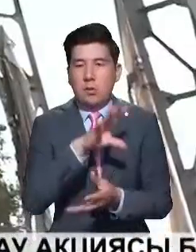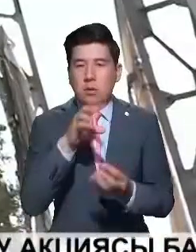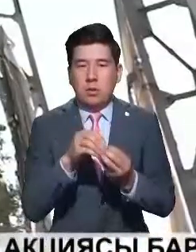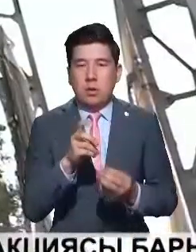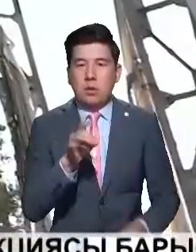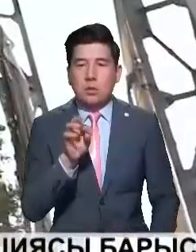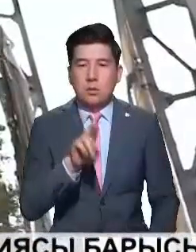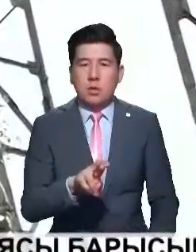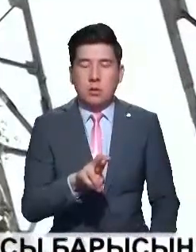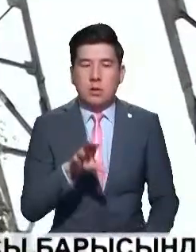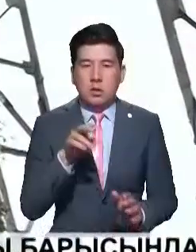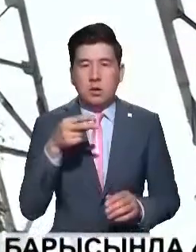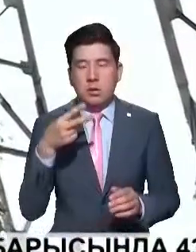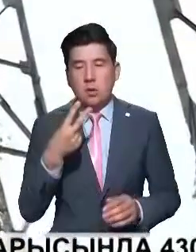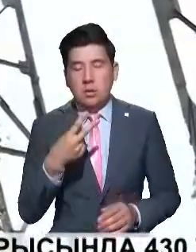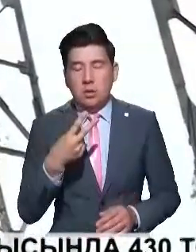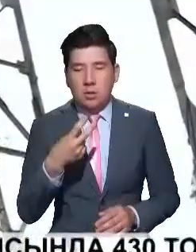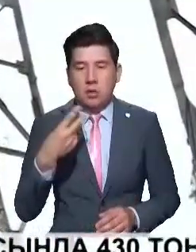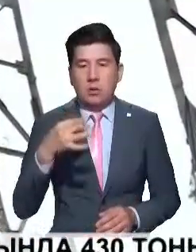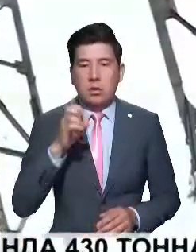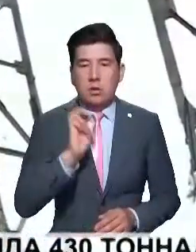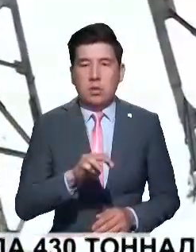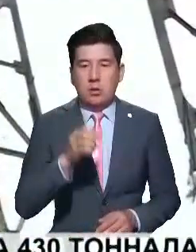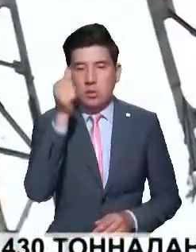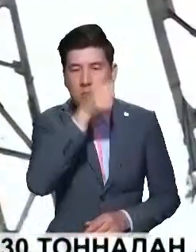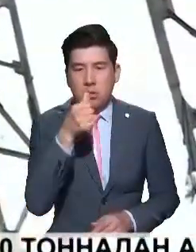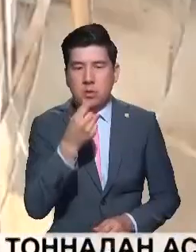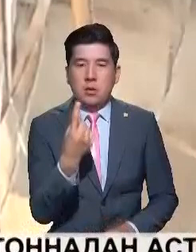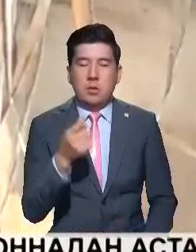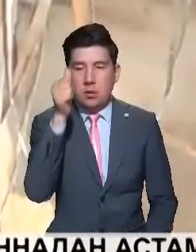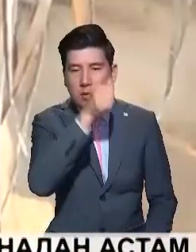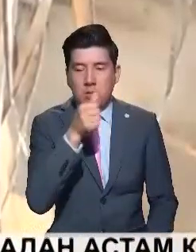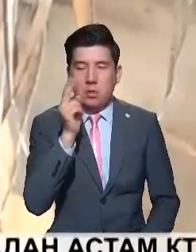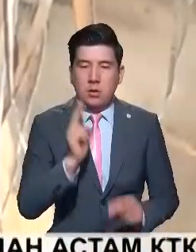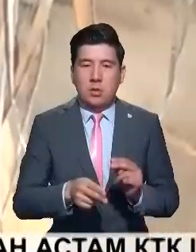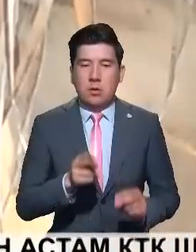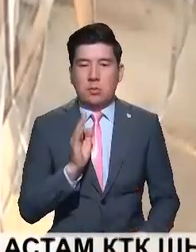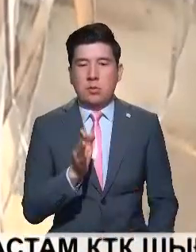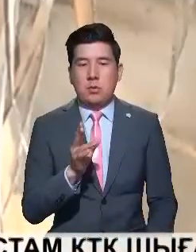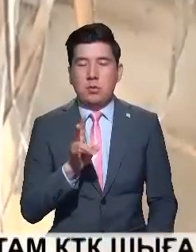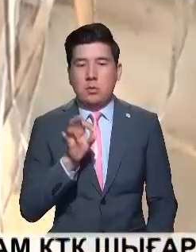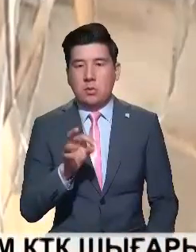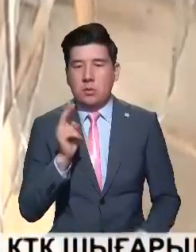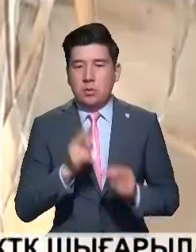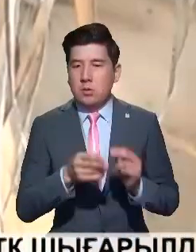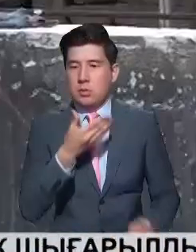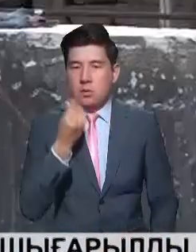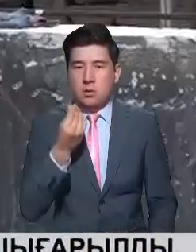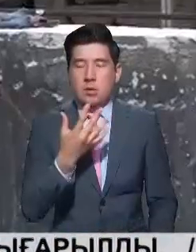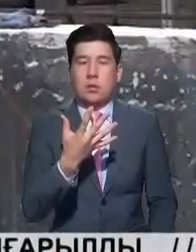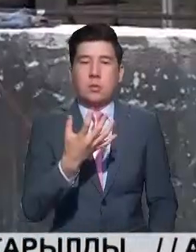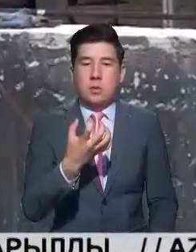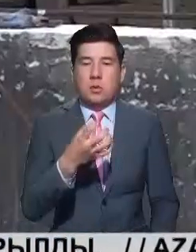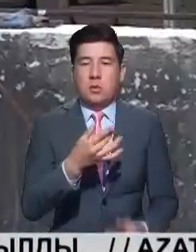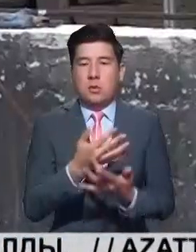құрылысы 2022 жылы басталып, 1 жылдың ішінде бітуі тиіс болған. Алайда ол аяқталмай коллекциядағы 500 түрлі